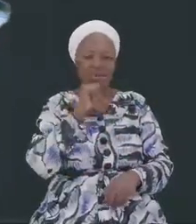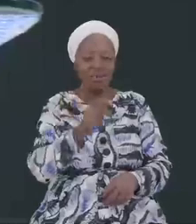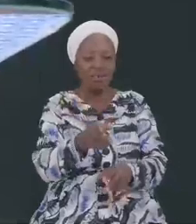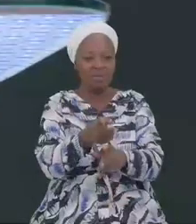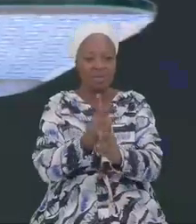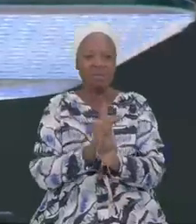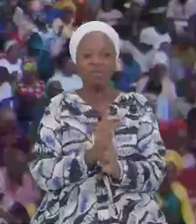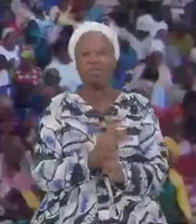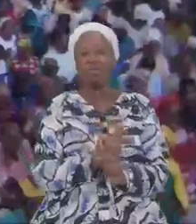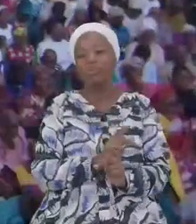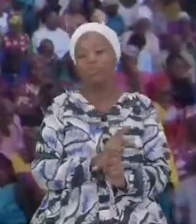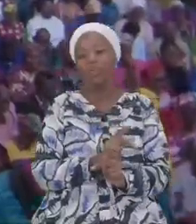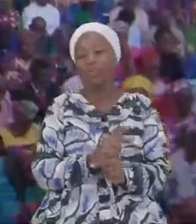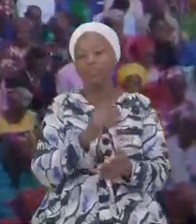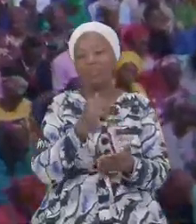point.